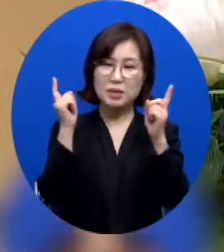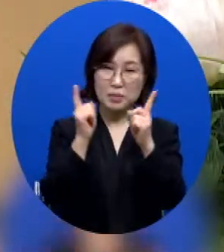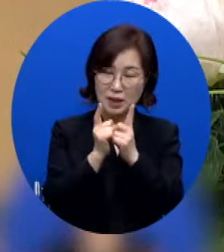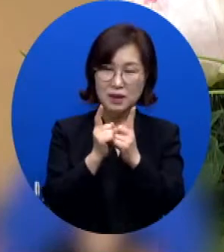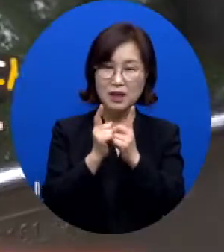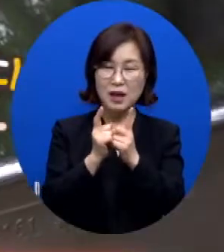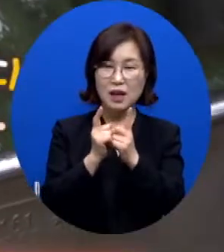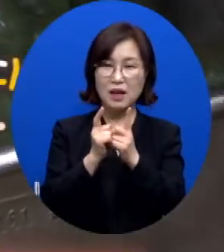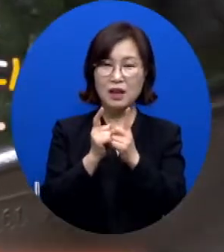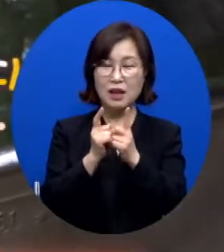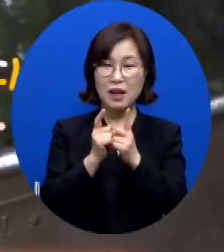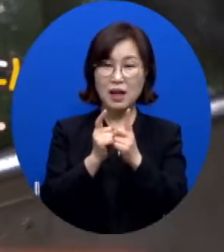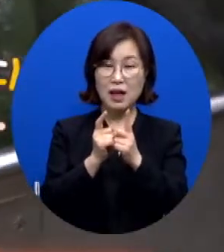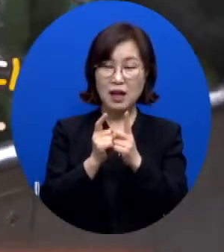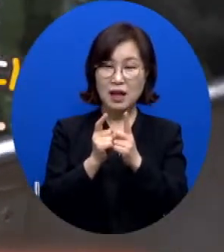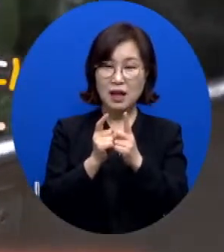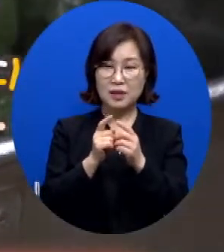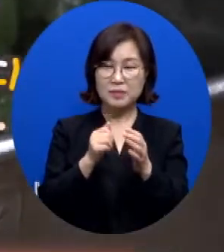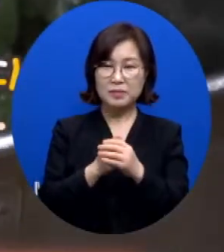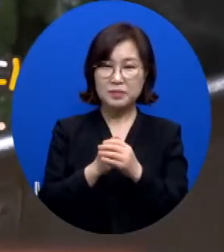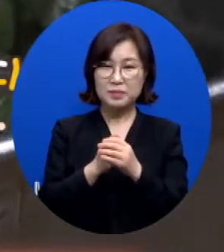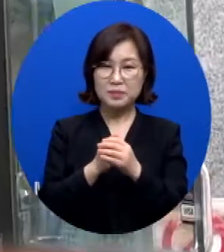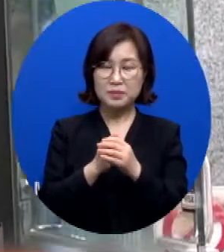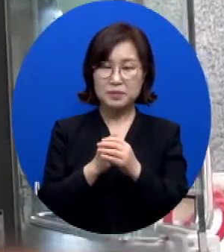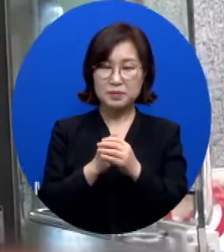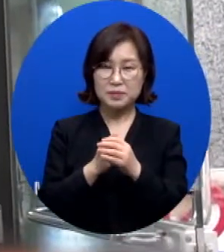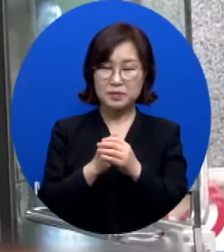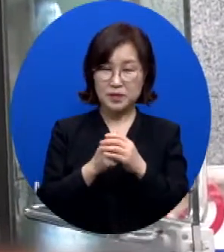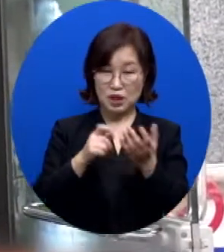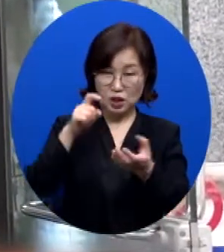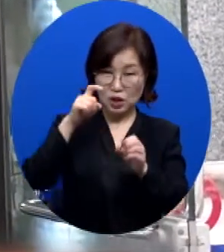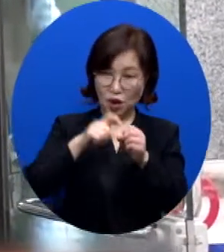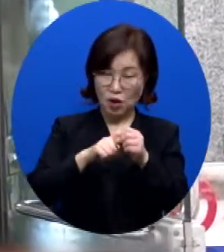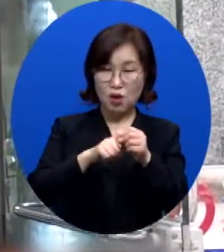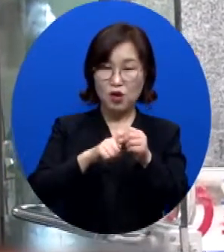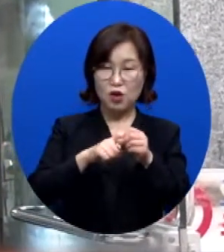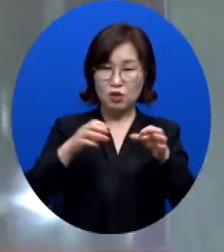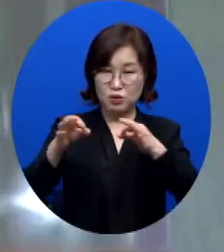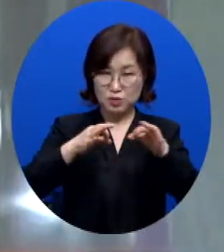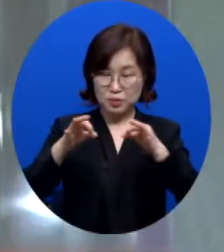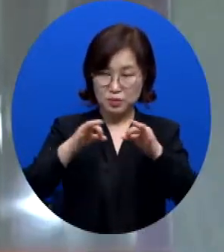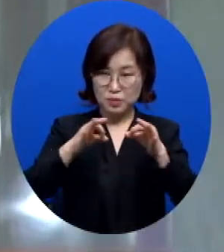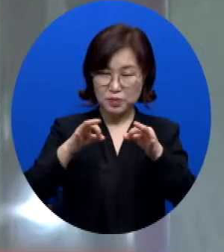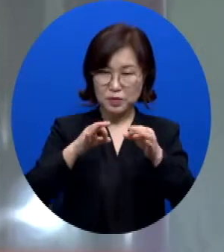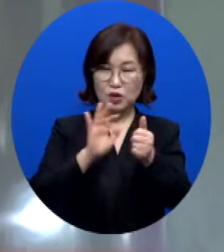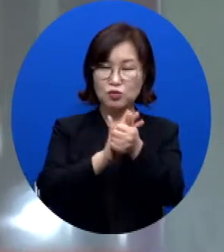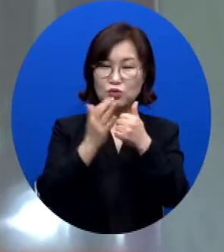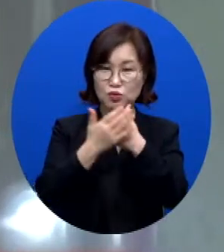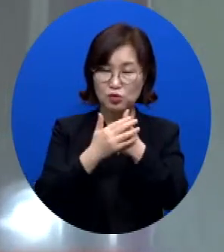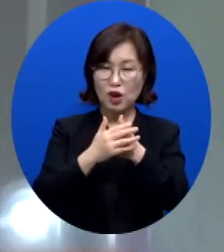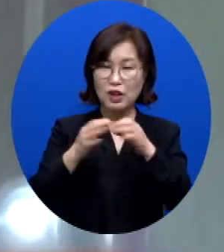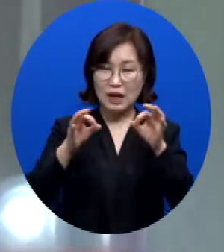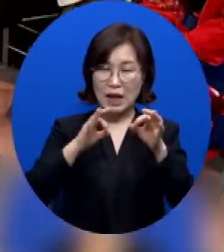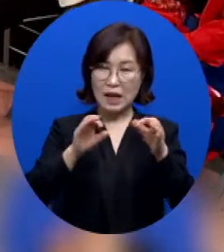김정림 집사. 김 집사는 운영하는 떡집 이름으로 CTS에 후원해 동역가게 후원자로 이름을 올렸습니다.